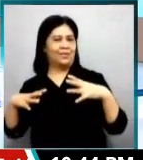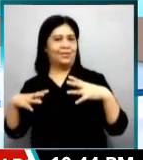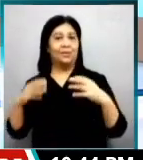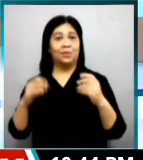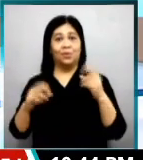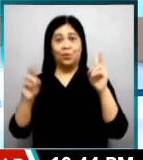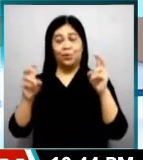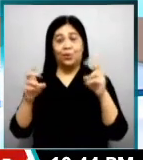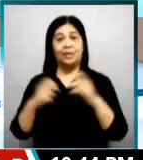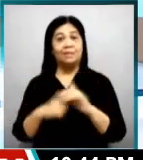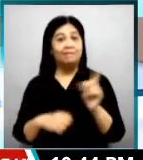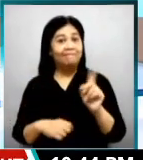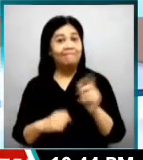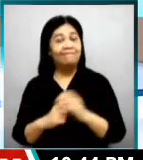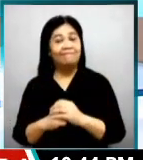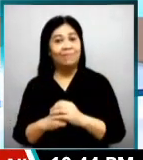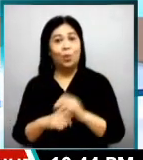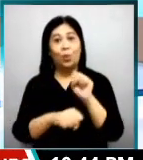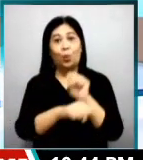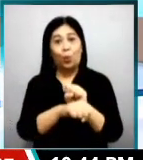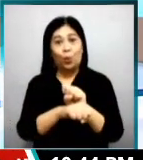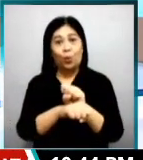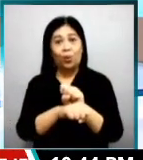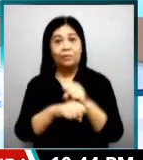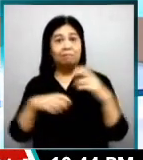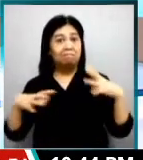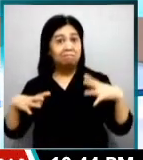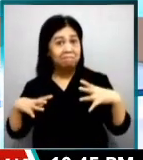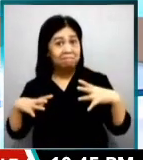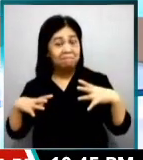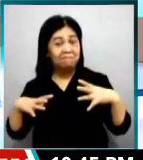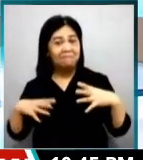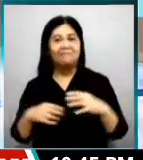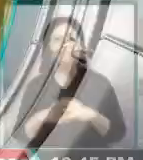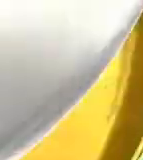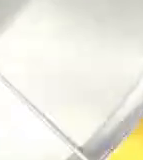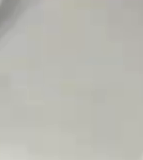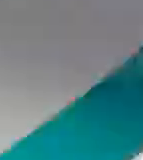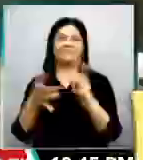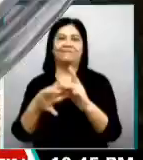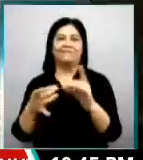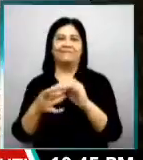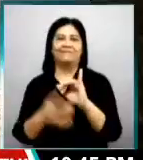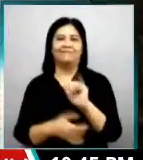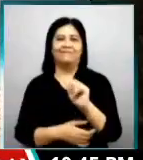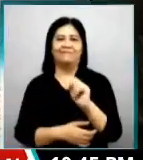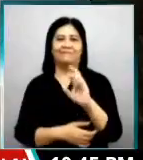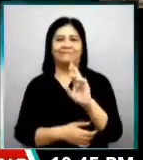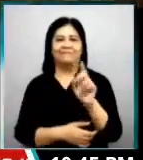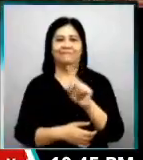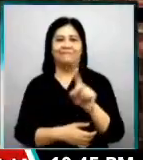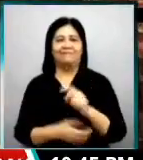ay workation. May report si Ian Cruz.